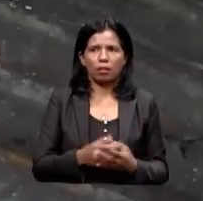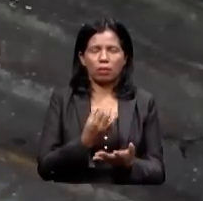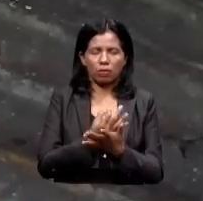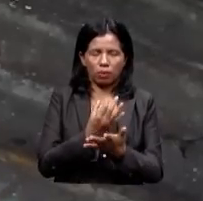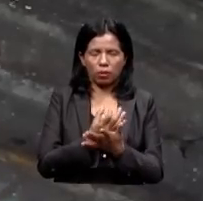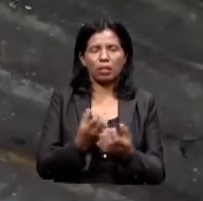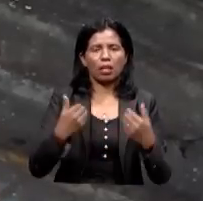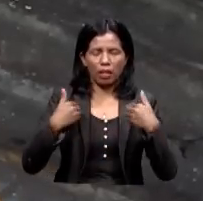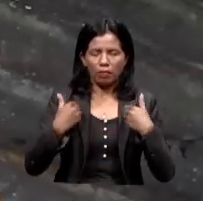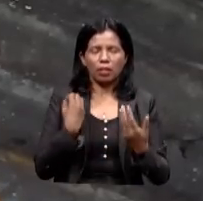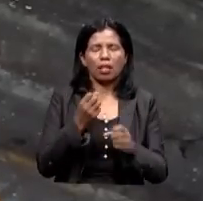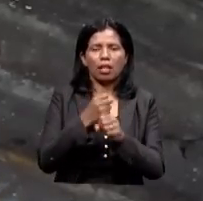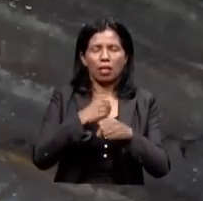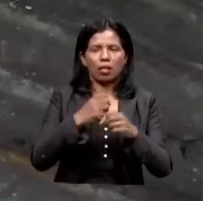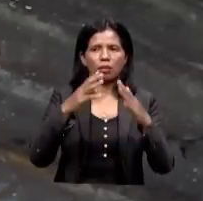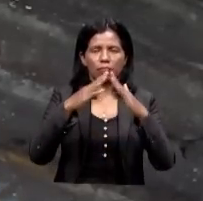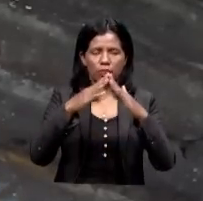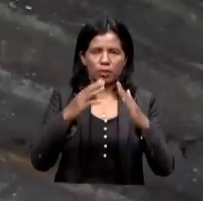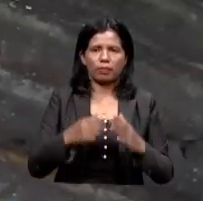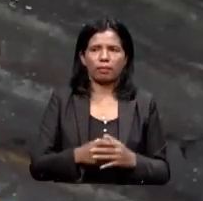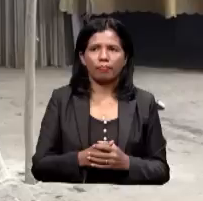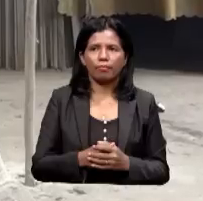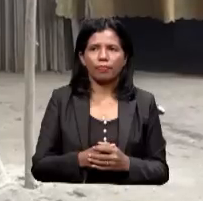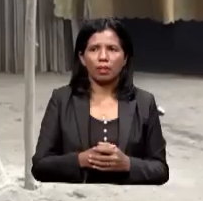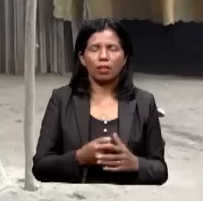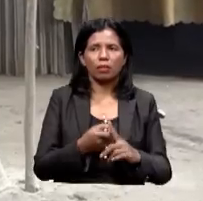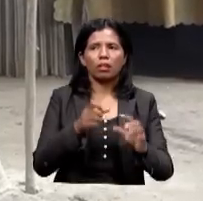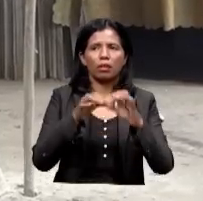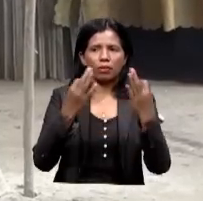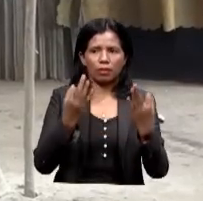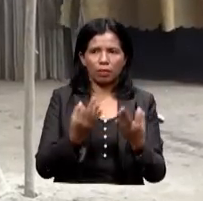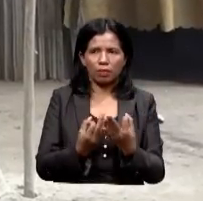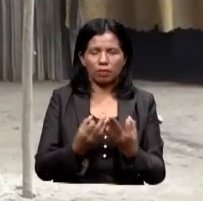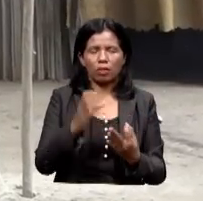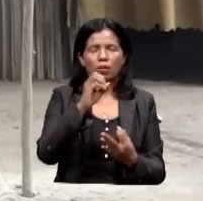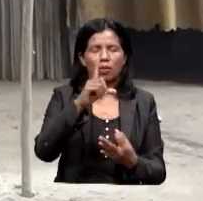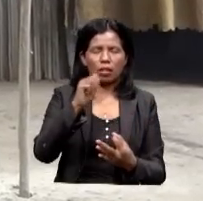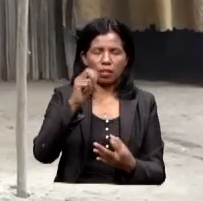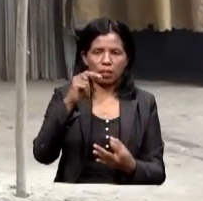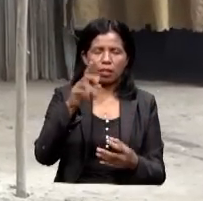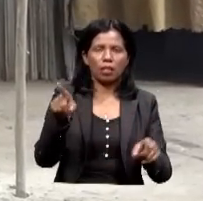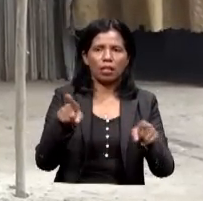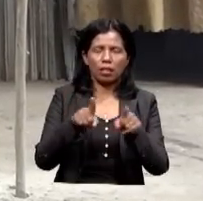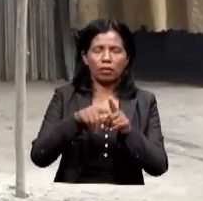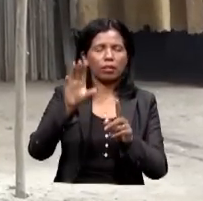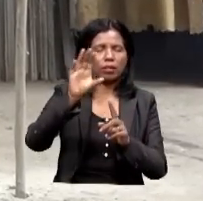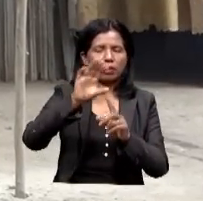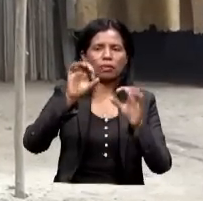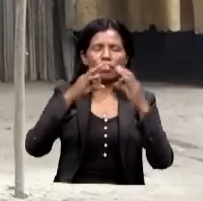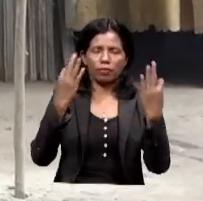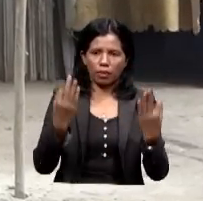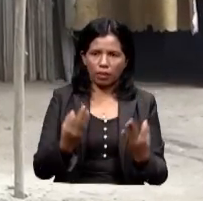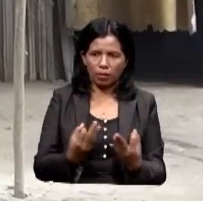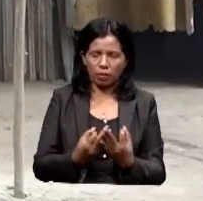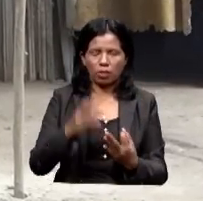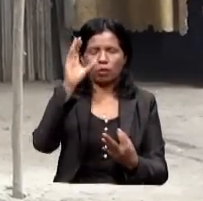orang lain tidak amsa husi familia simples ida ne Olandino Marques dos Santos saya hanesan chefi familia